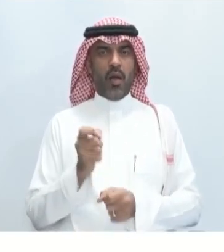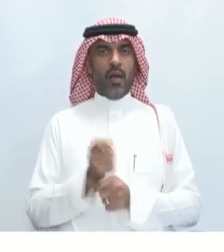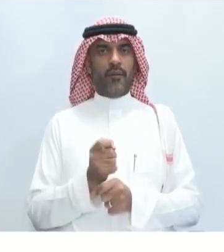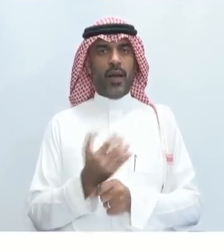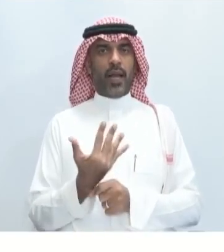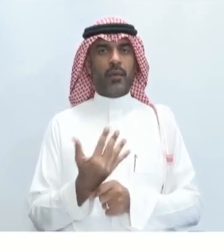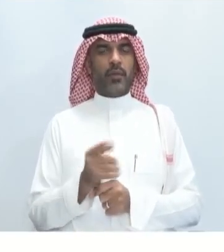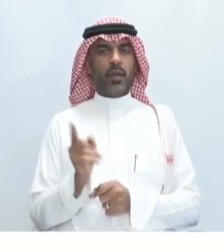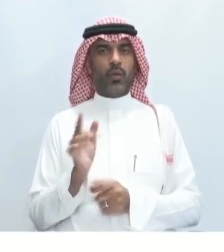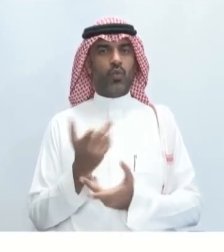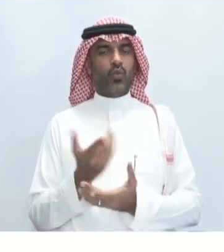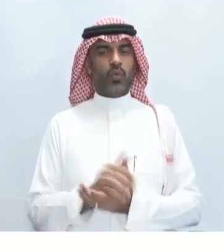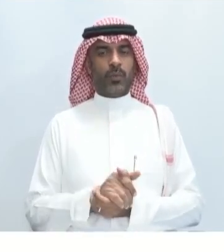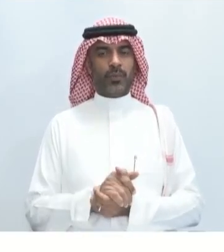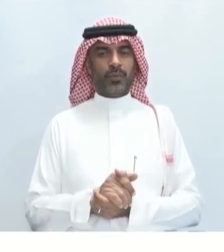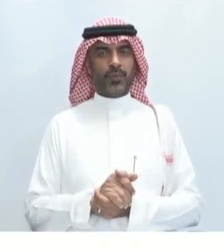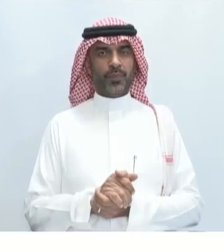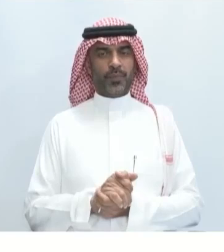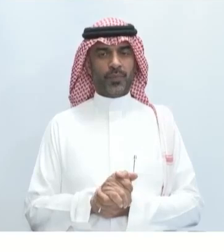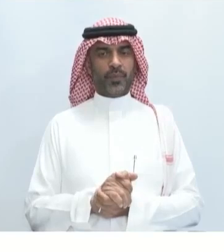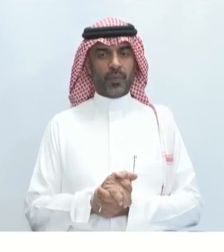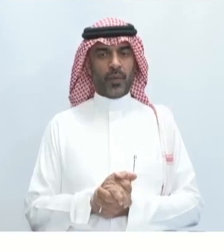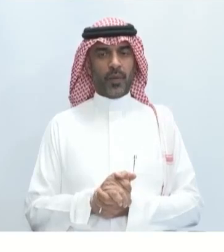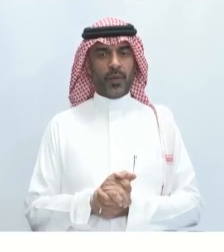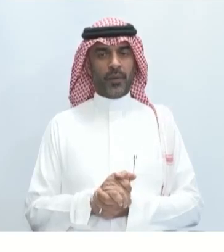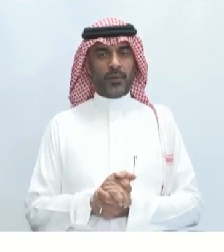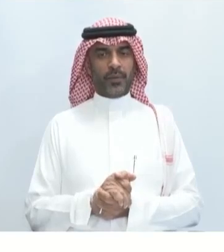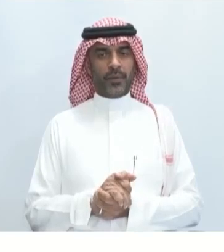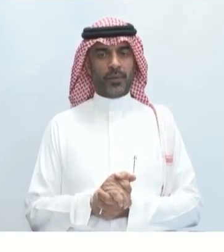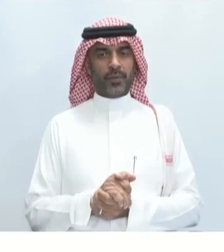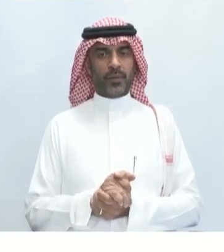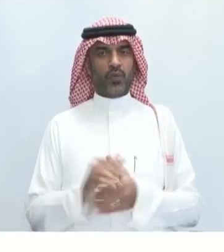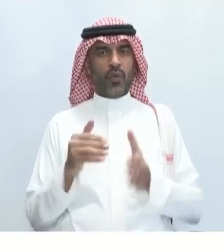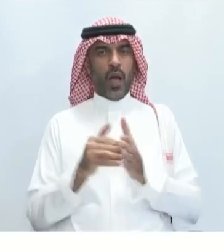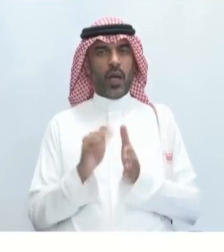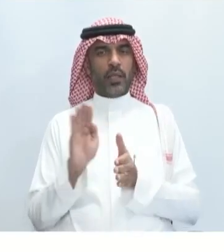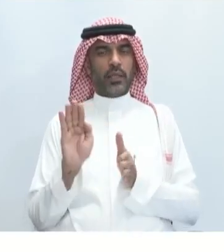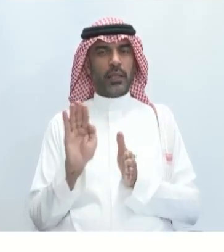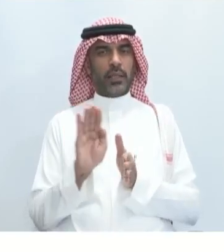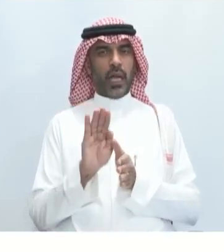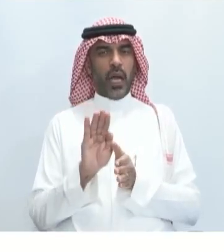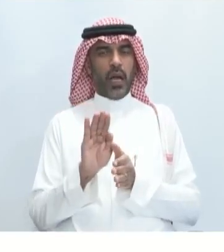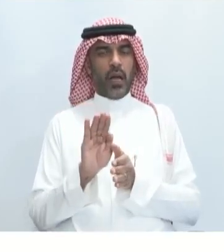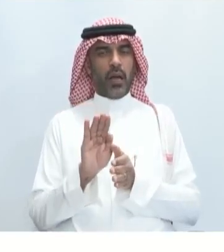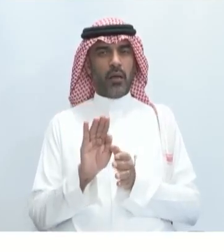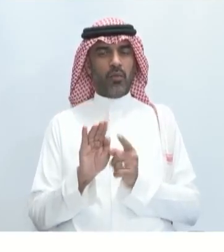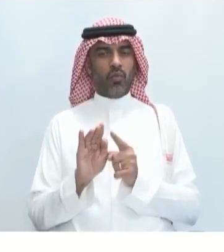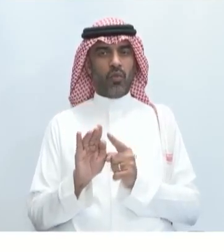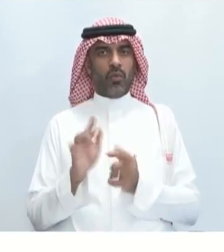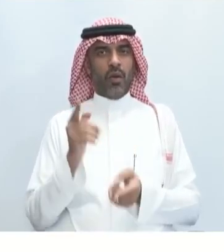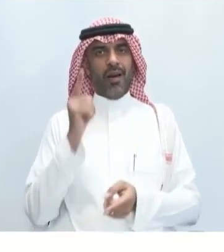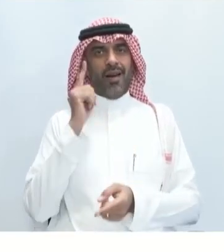الافعال الخمسه ما رايكم نلمس اخره حرف ماذا حرف السين اذا